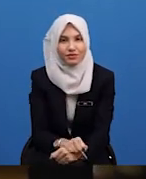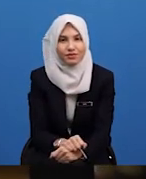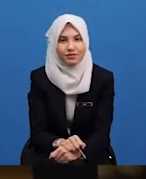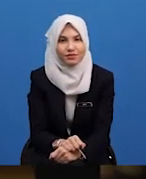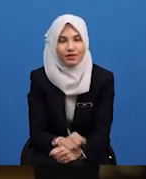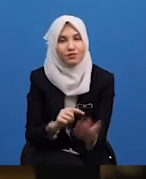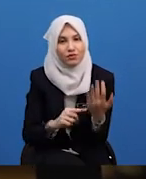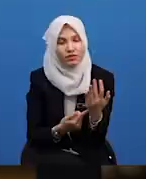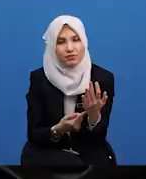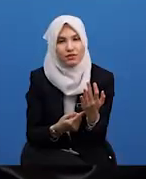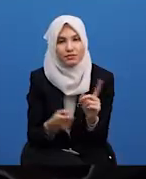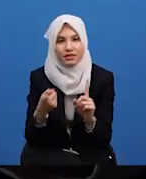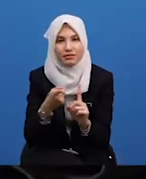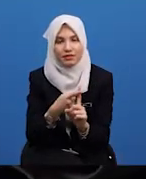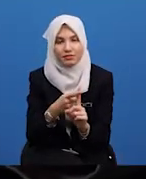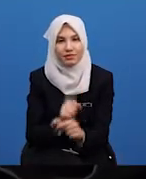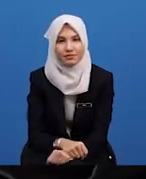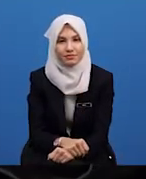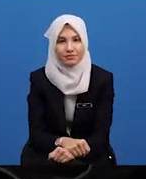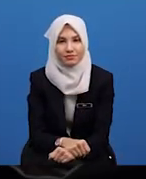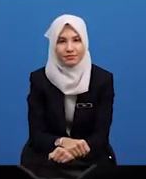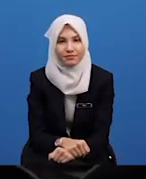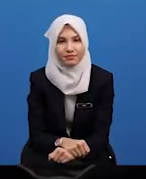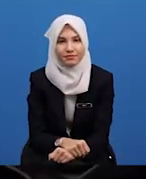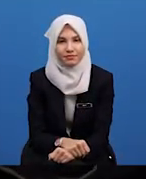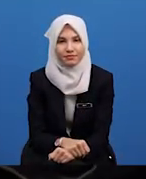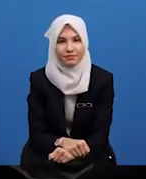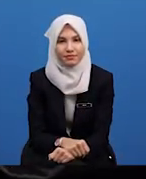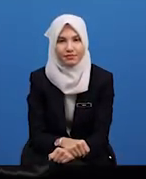pertama. Mula.